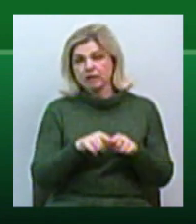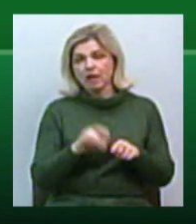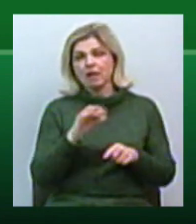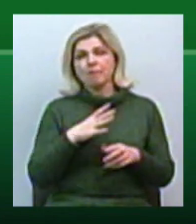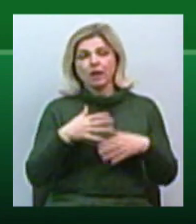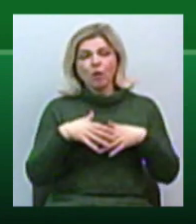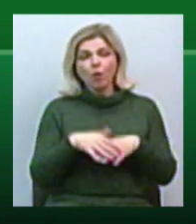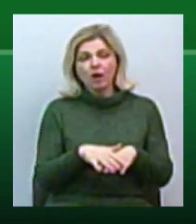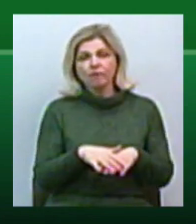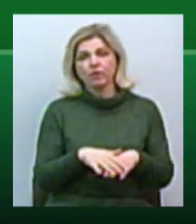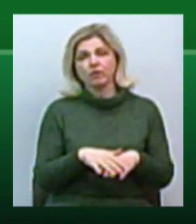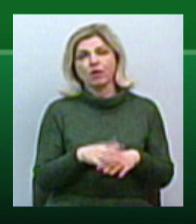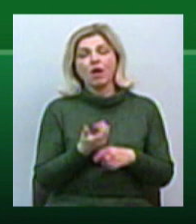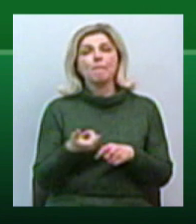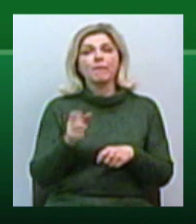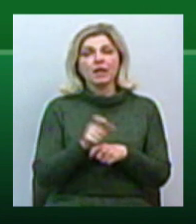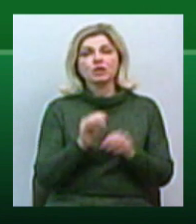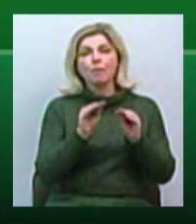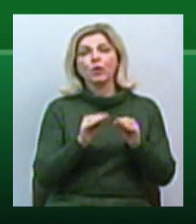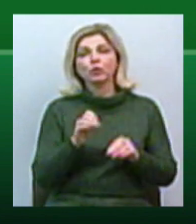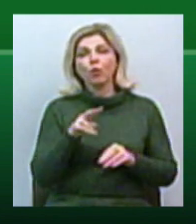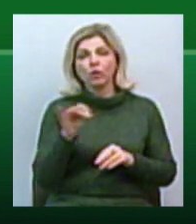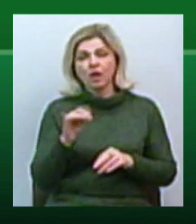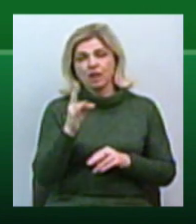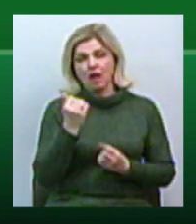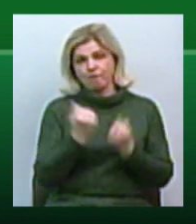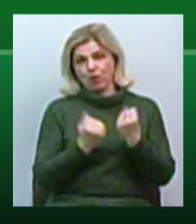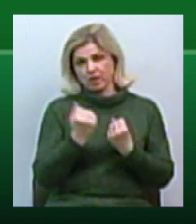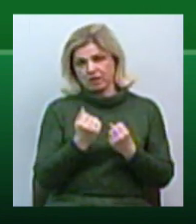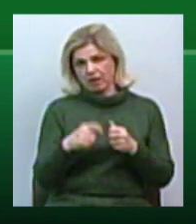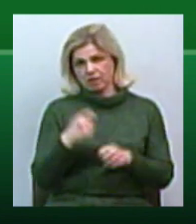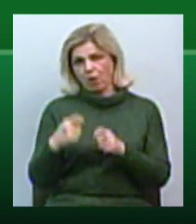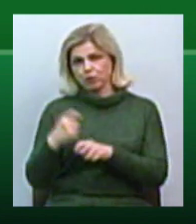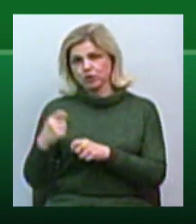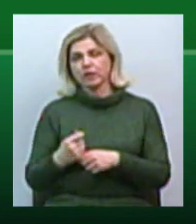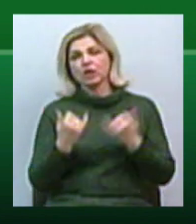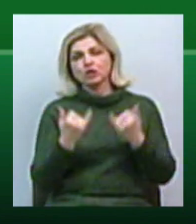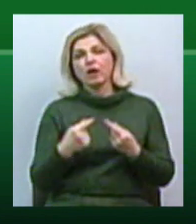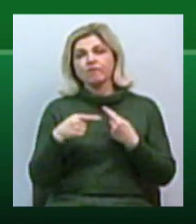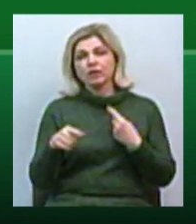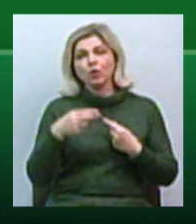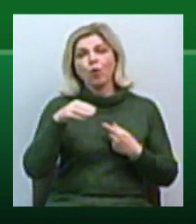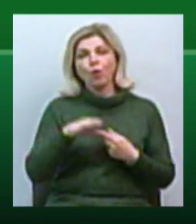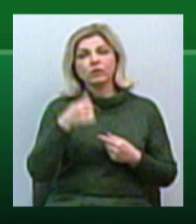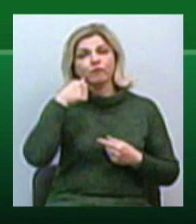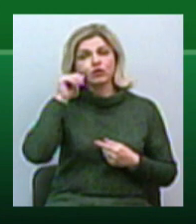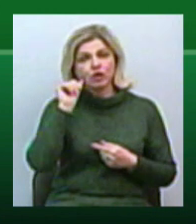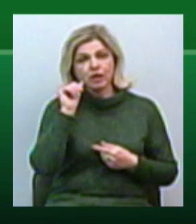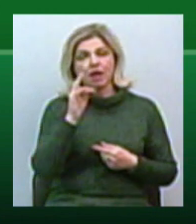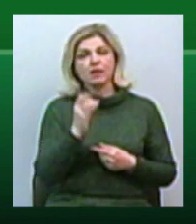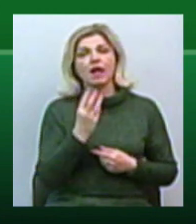рахували, але більшість складено на водії пасажирського транспорту. На сьогоднішній день в нас відрізняється від вчорашньої інформації на